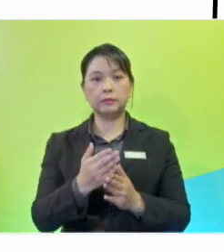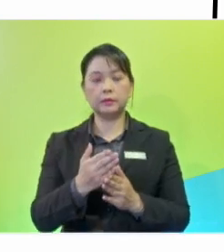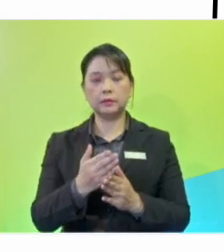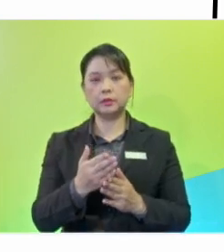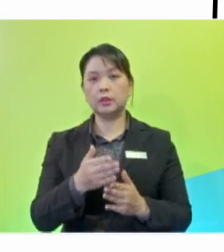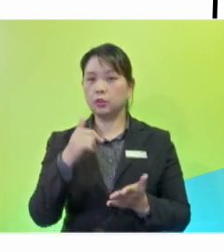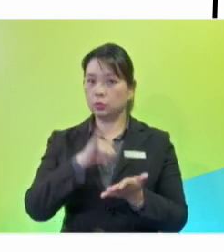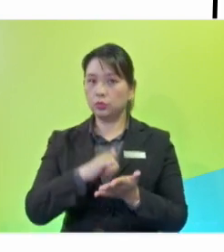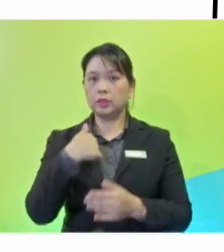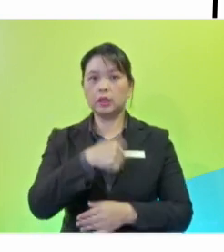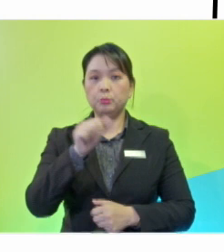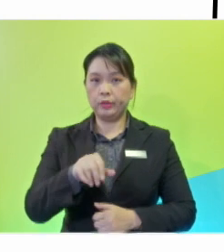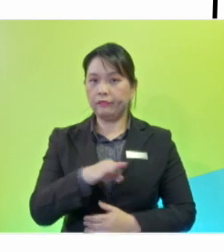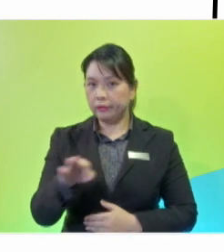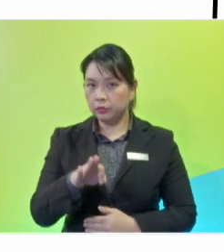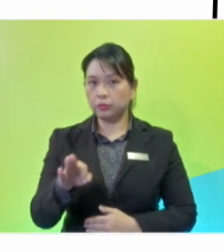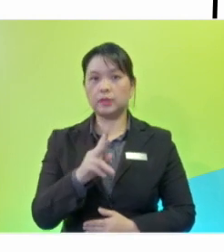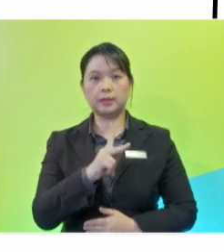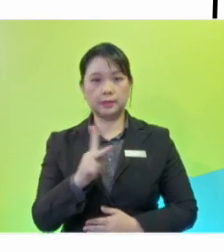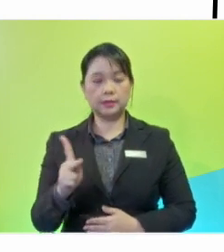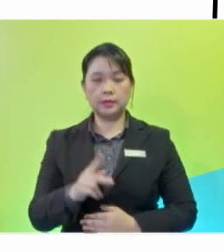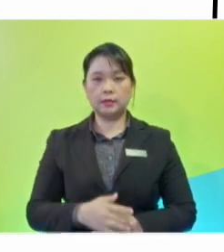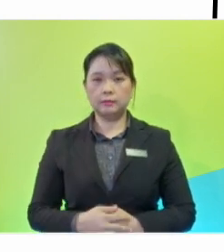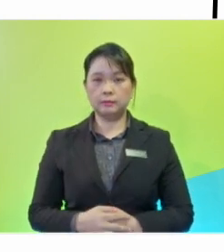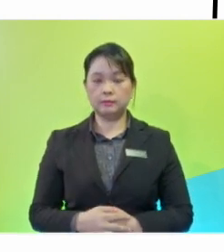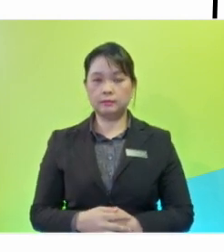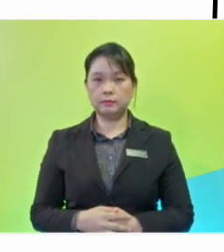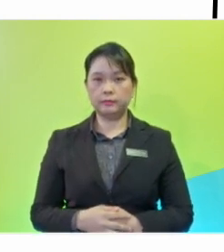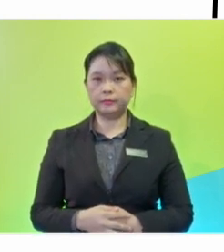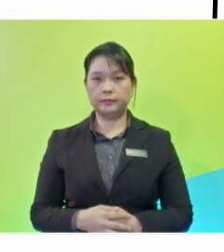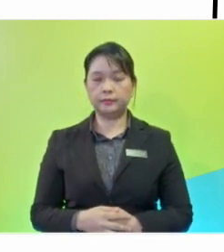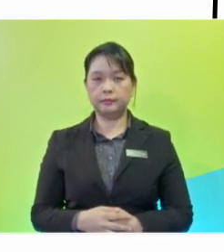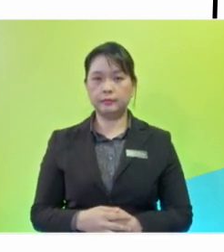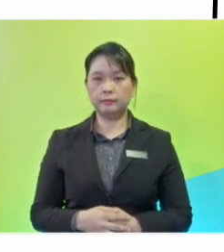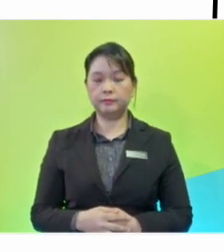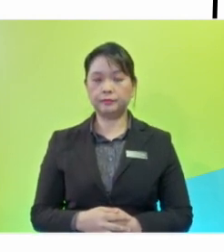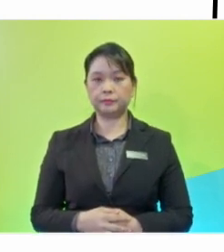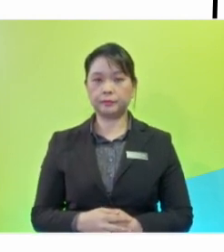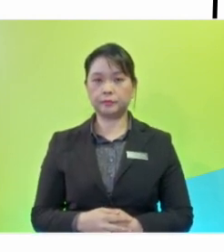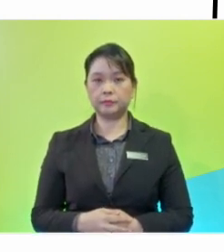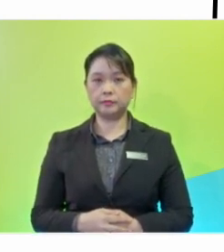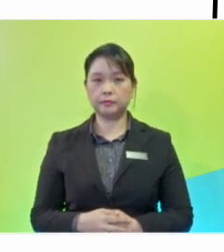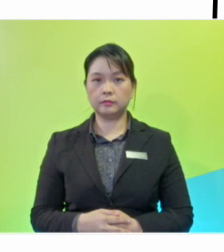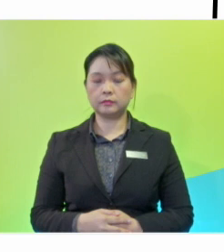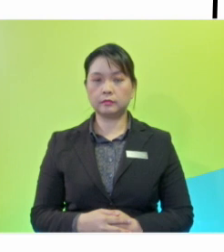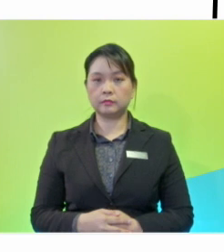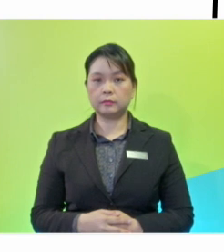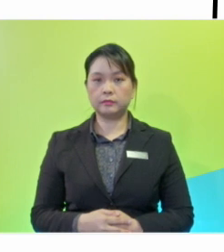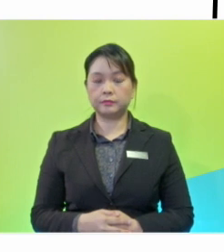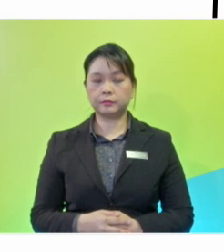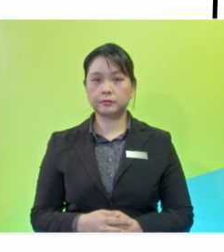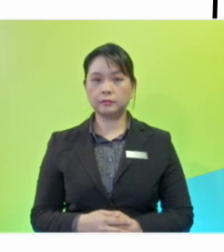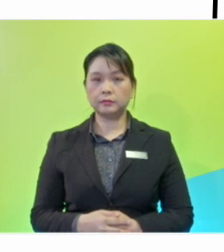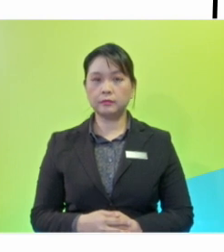ya kita beli kemudian dia Kenapa m prosedur sama dengan n tolak 1 kuase 2 maka m = n tolak